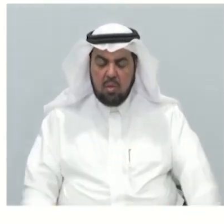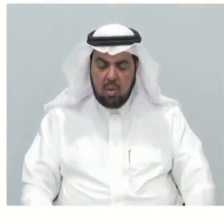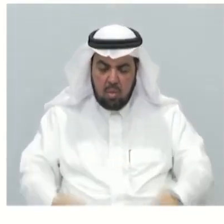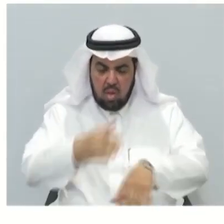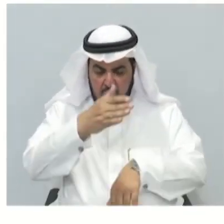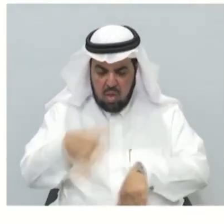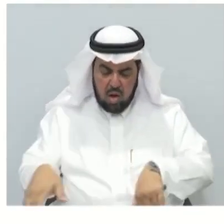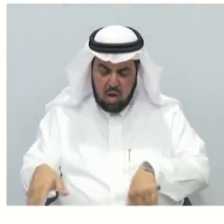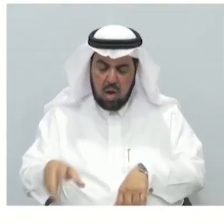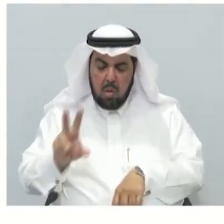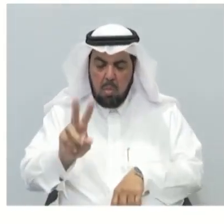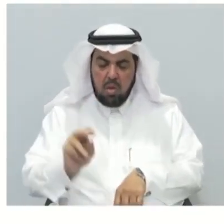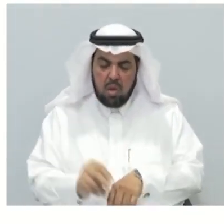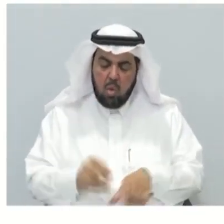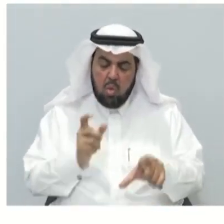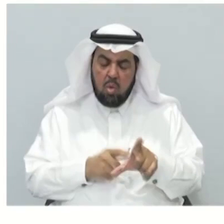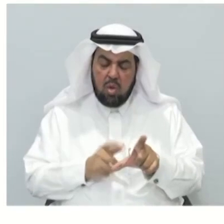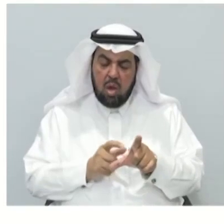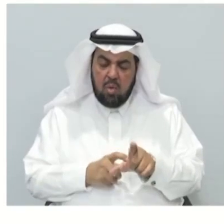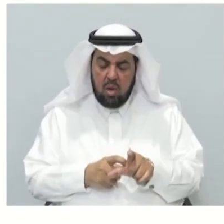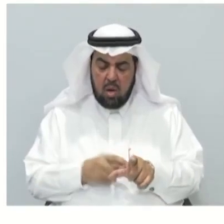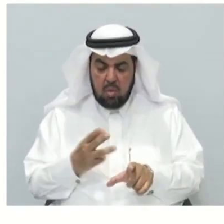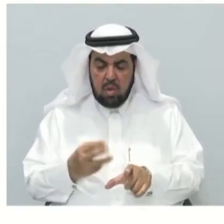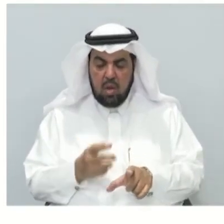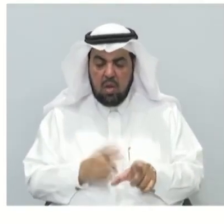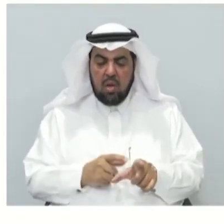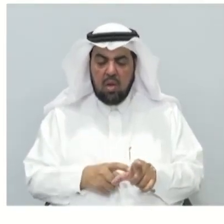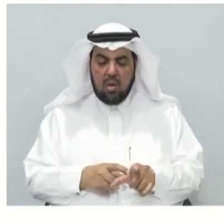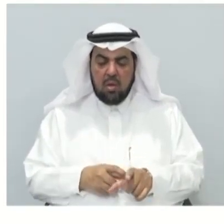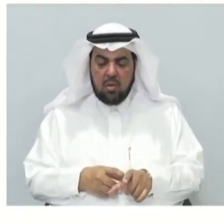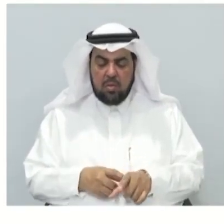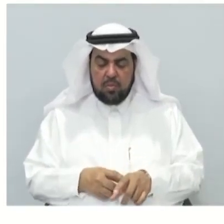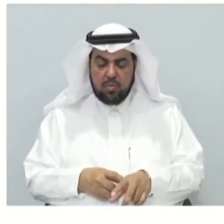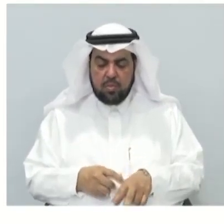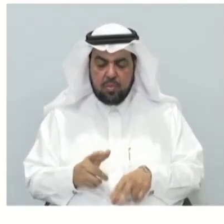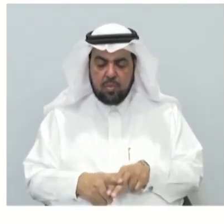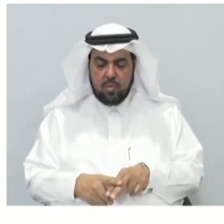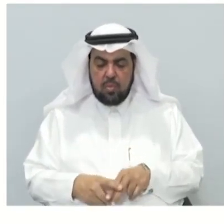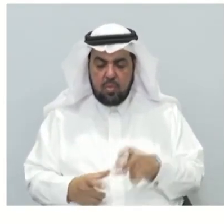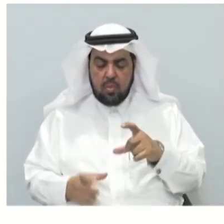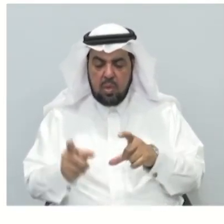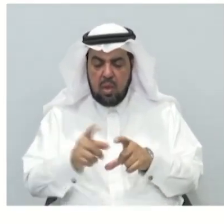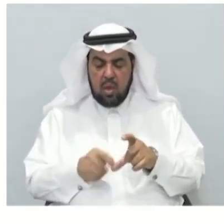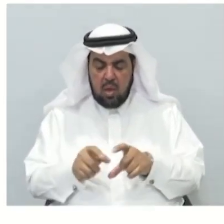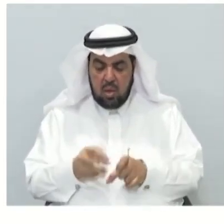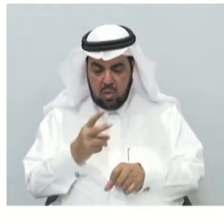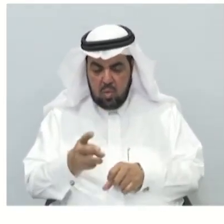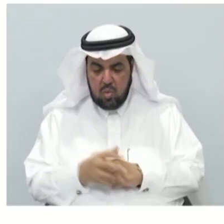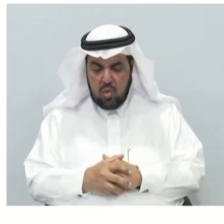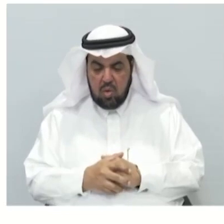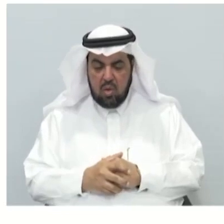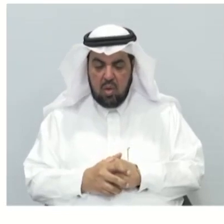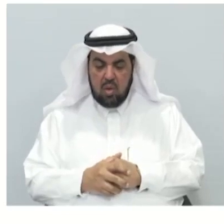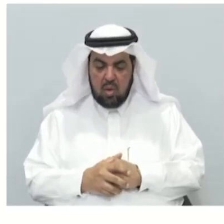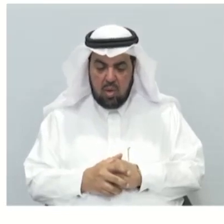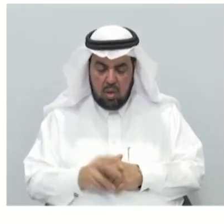الموجودين عندي مطابقين ومن هذه الزاويه الموجوده عندي اللي هي اي والزاويه والزاويه اي طيب تعالوا نشوف بما ان